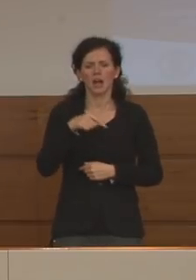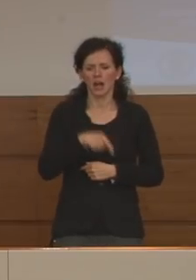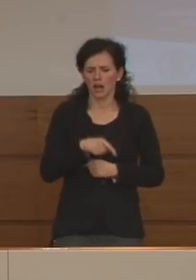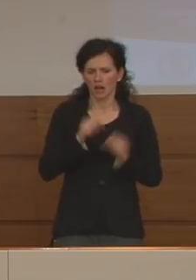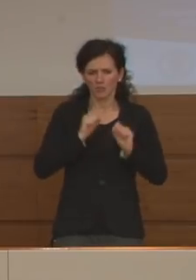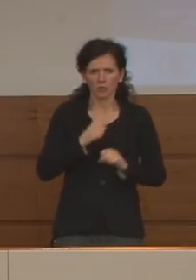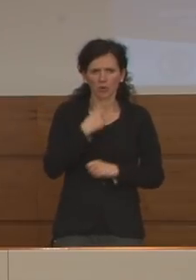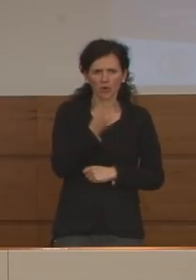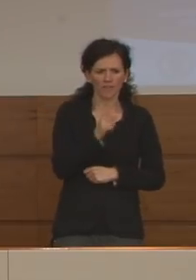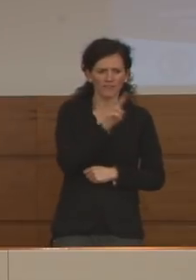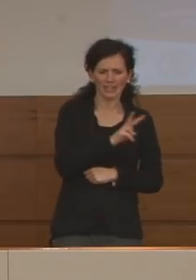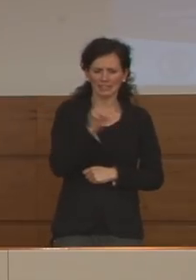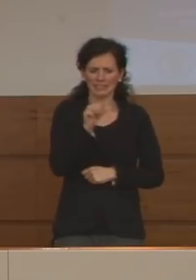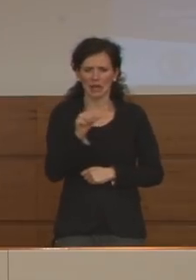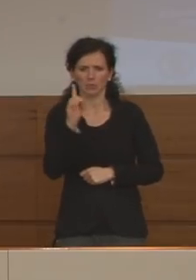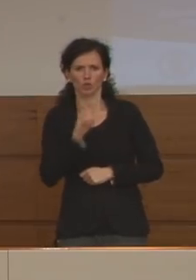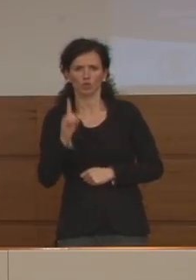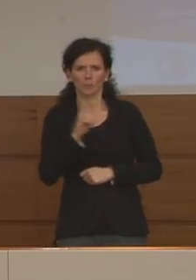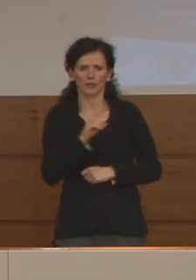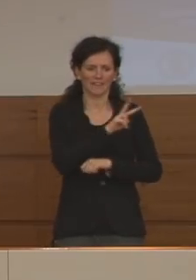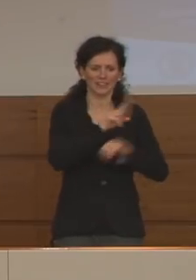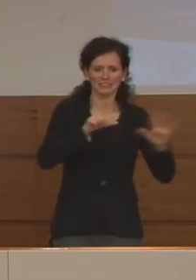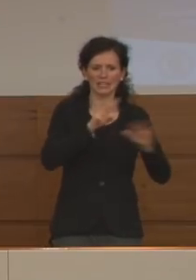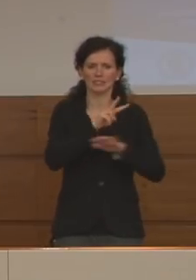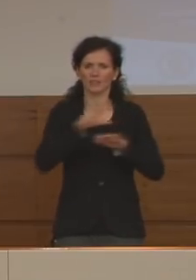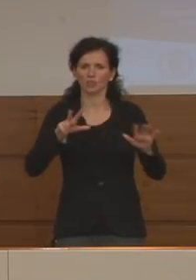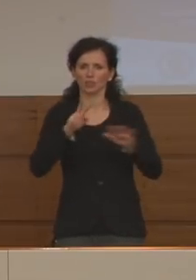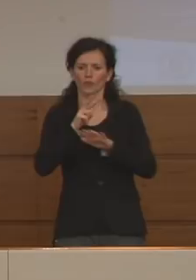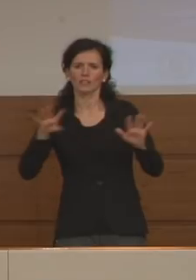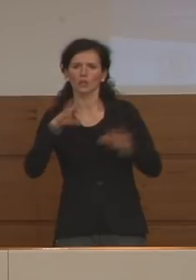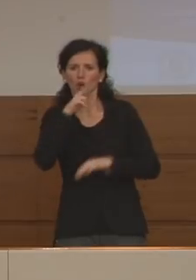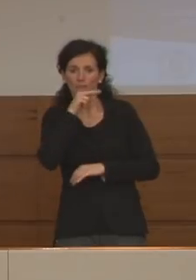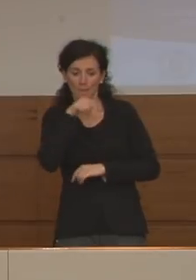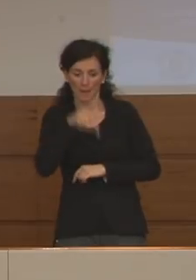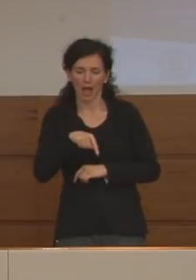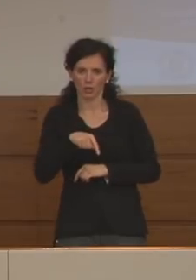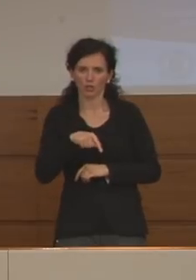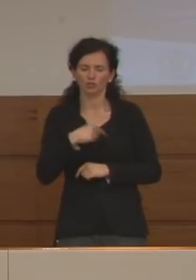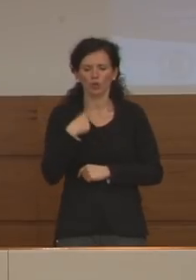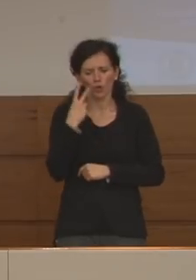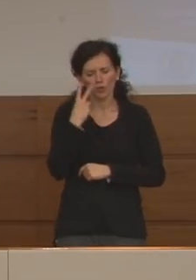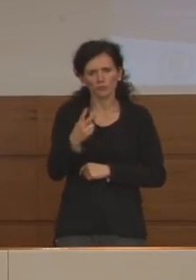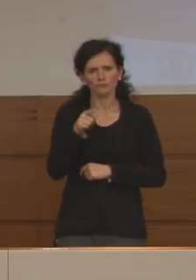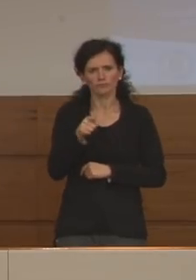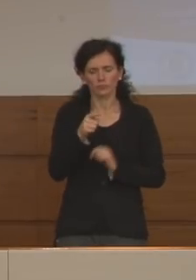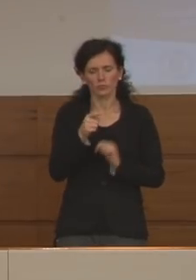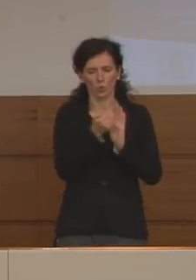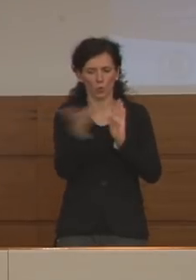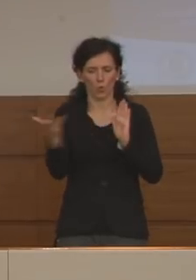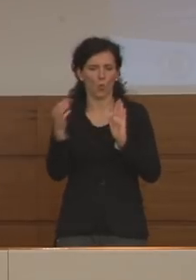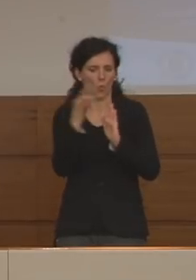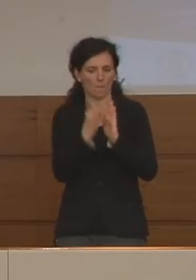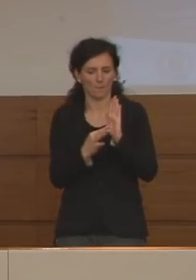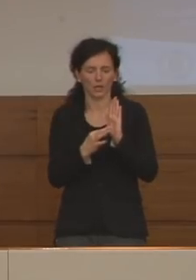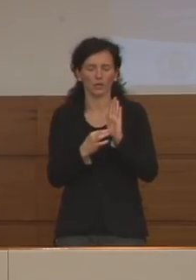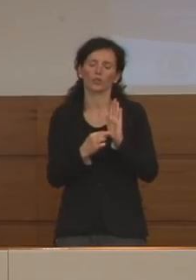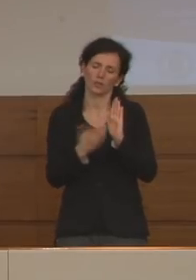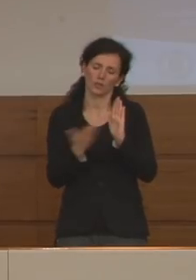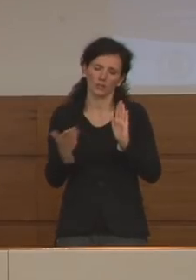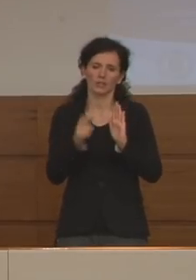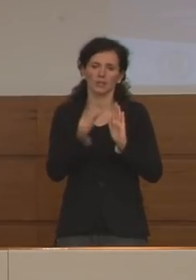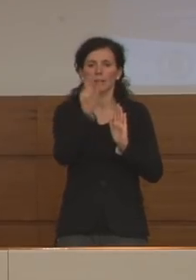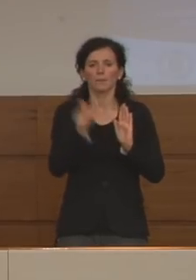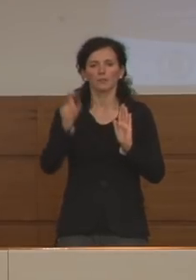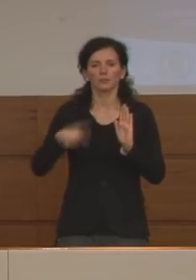e domenica 27 28 e 29 guardando il numero che il più crudo certamente quello delle persone decedute